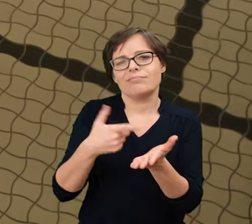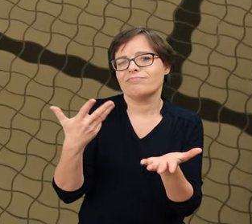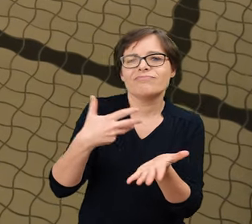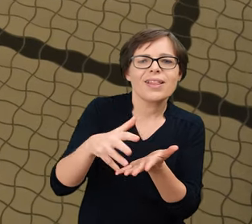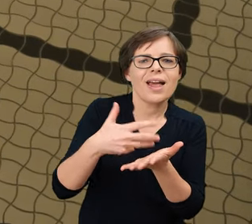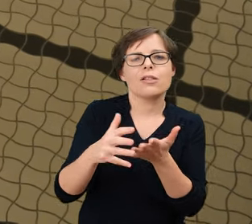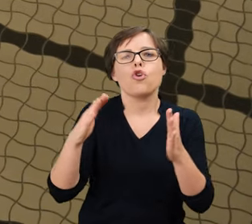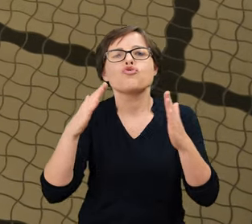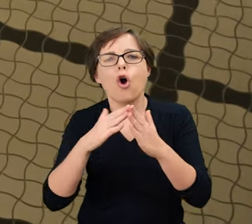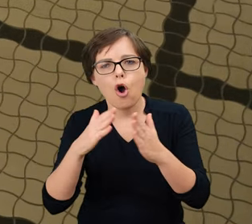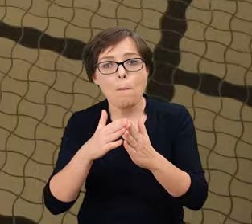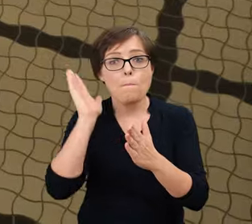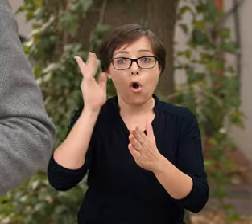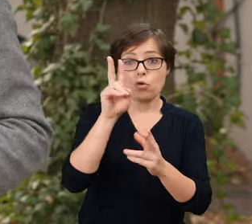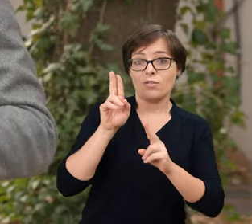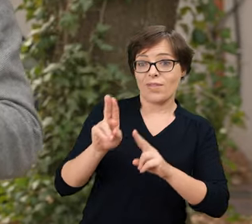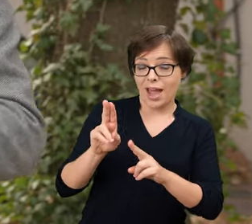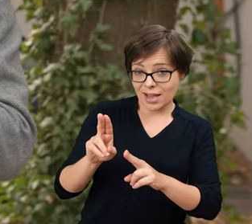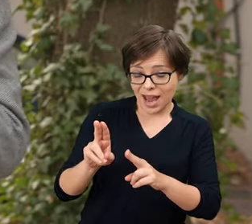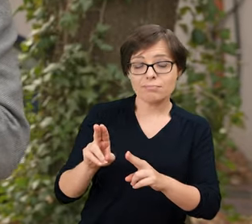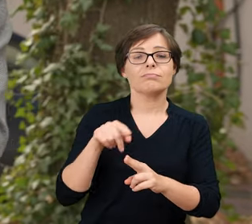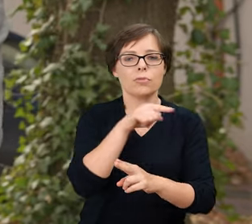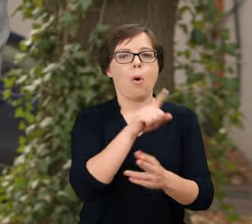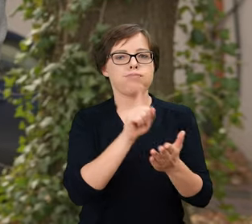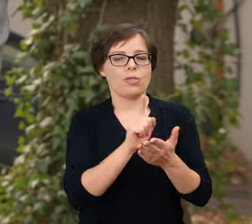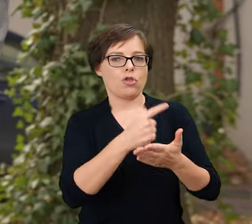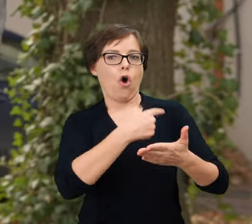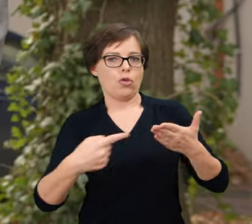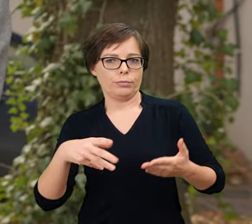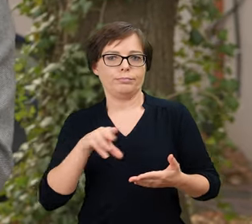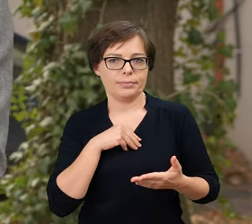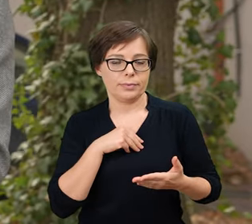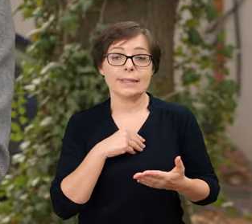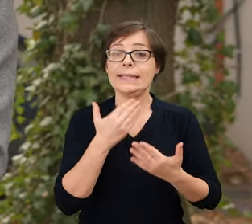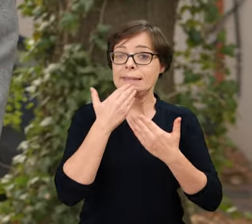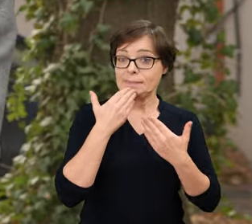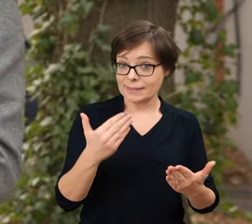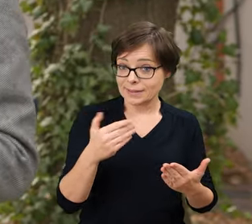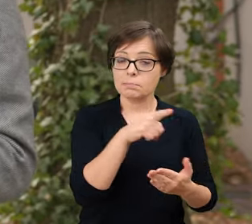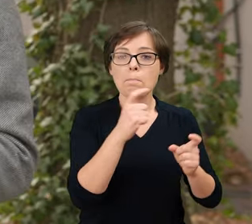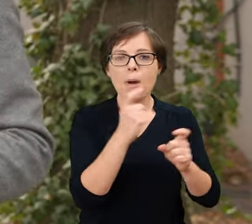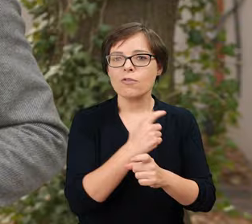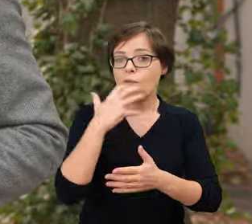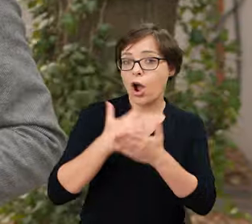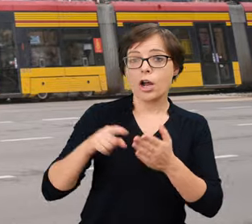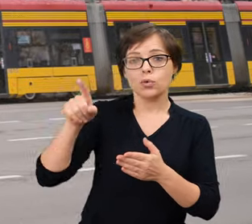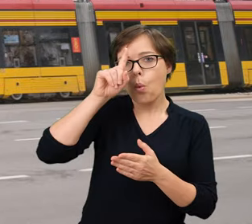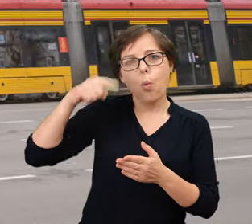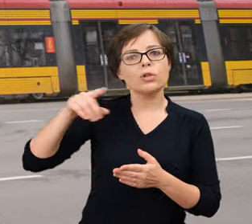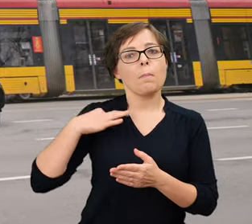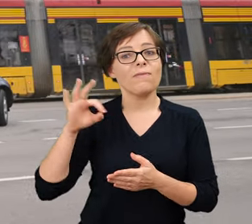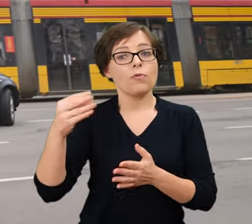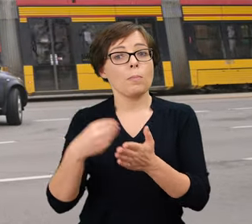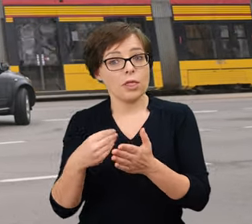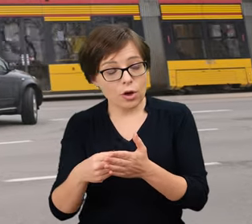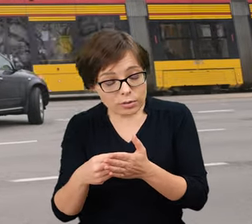na domy przeznaczone pod wynajem. W ten sposób państwo posługiwało się prywatnymi pieniędzmi, żeby zwiększyć liczbę mieszkań.